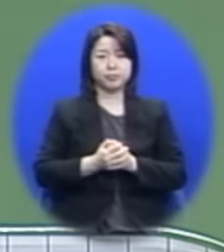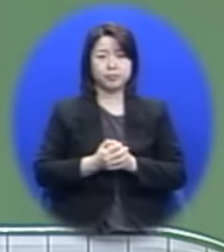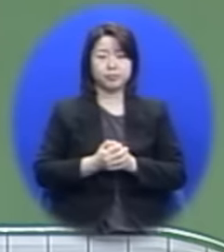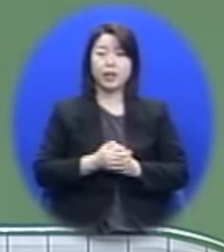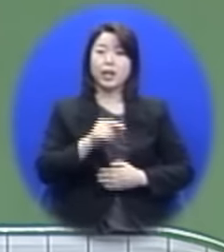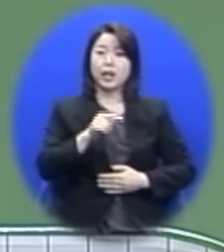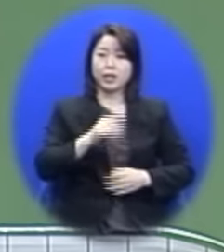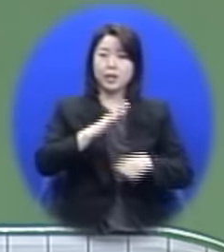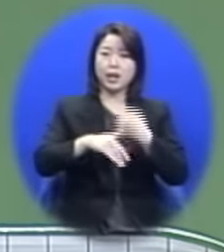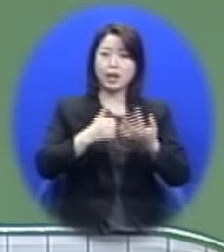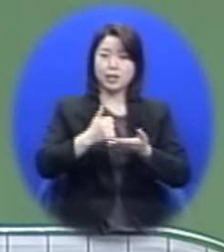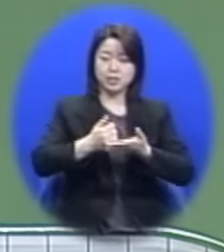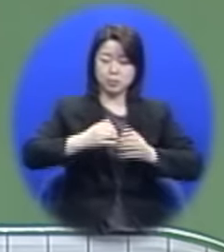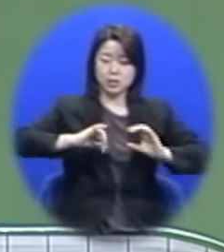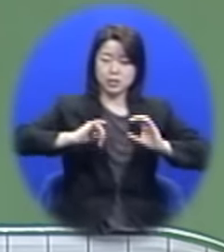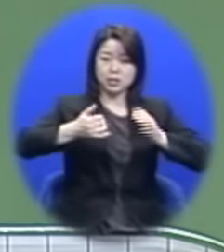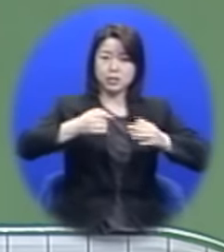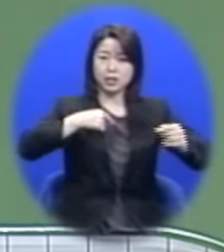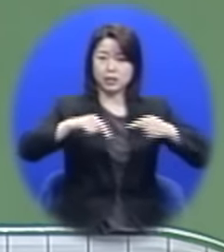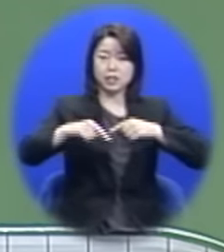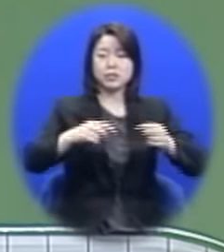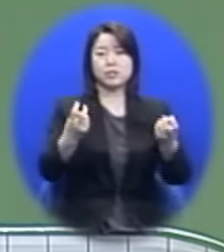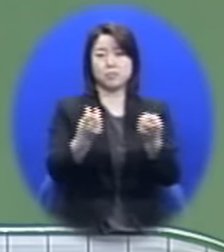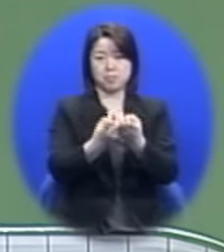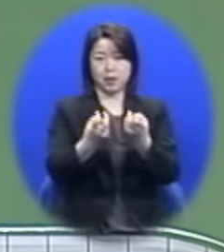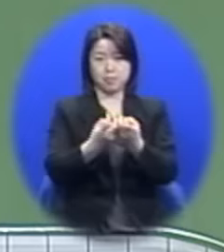이게 하나님이 세상을 다스리는 방식입니다.